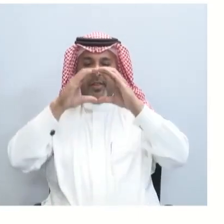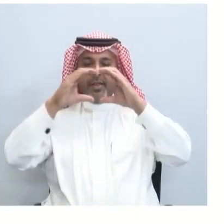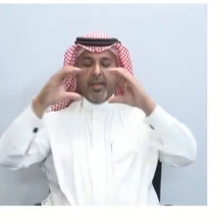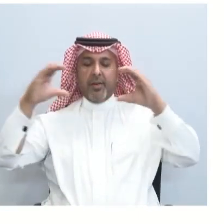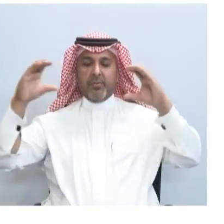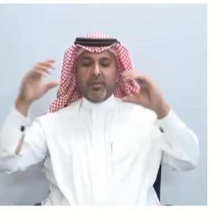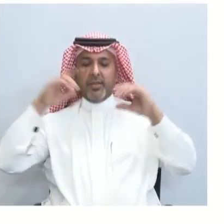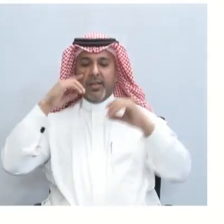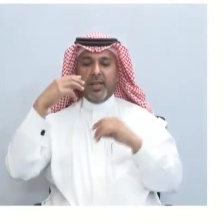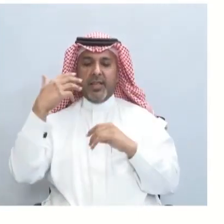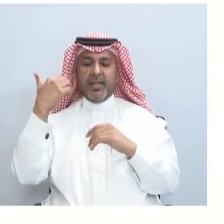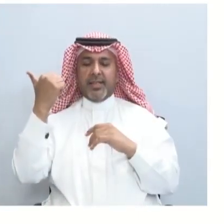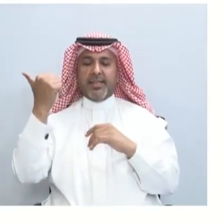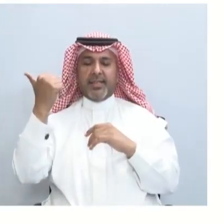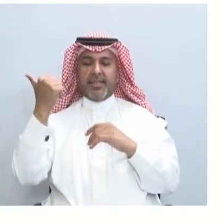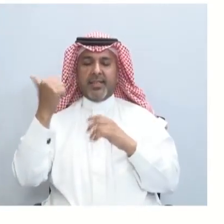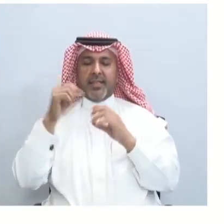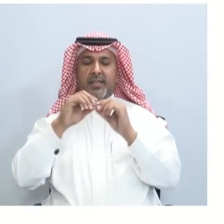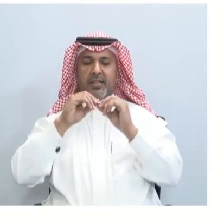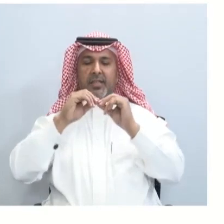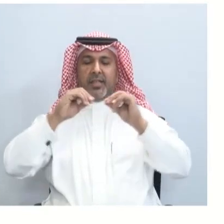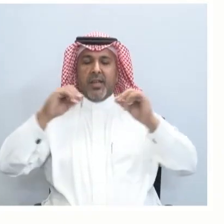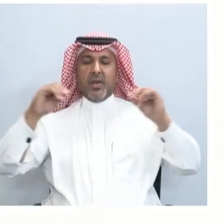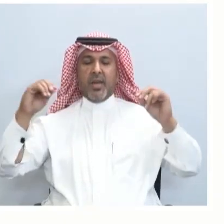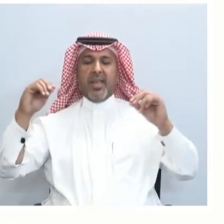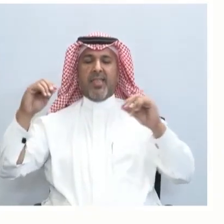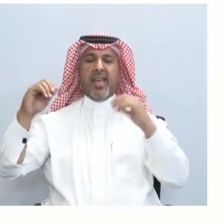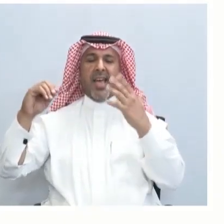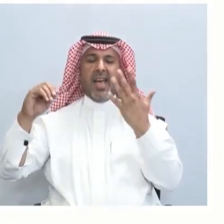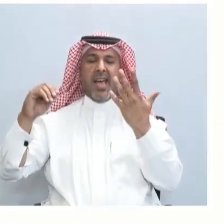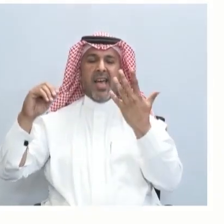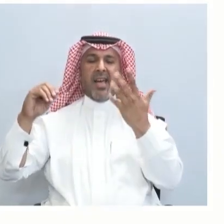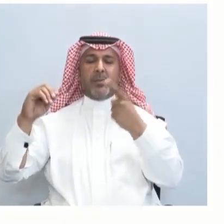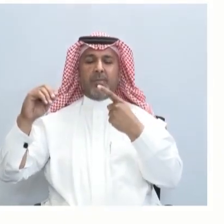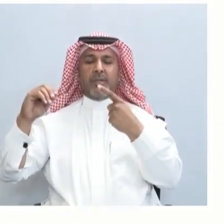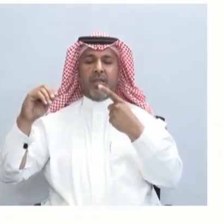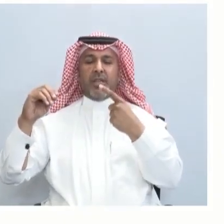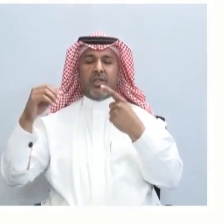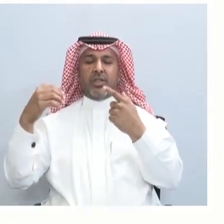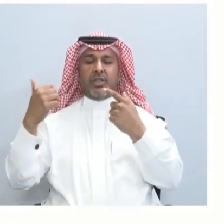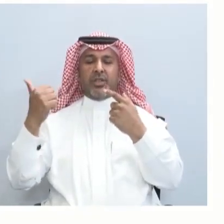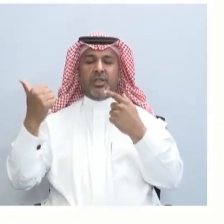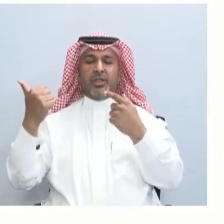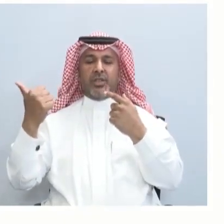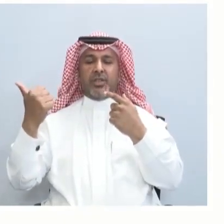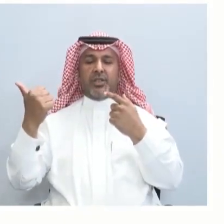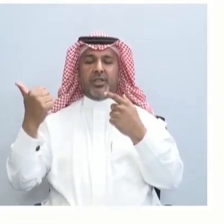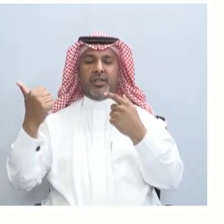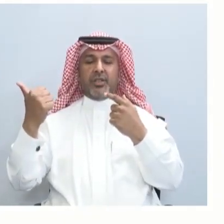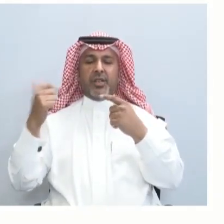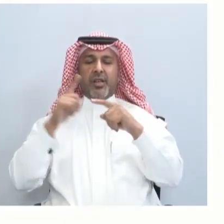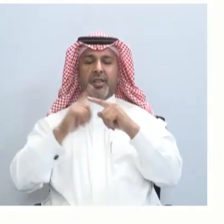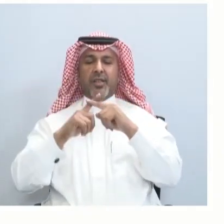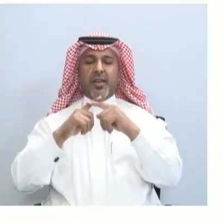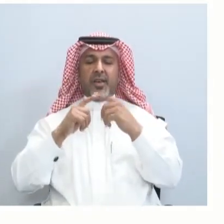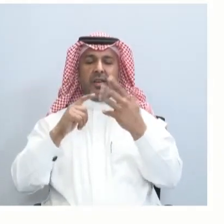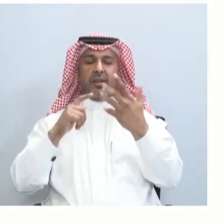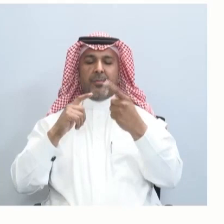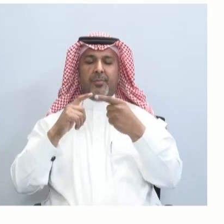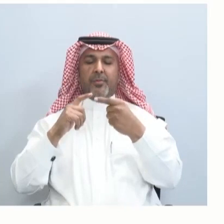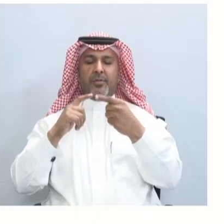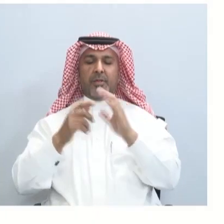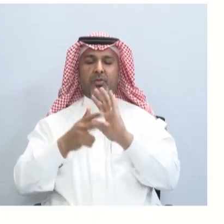مساحه المستطيل لدينا المستطيل ابعاده كما هي واضحه امامنا في الشكل 6 سم و15 سم